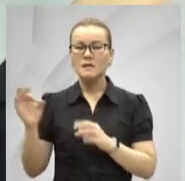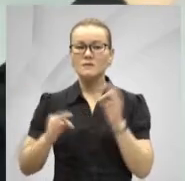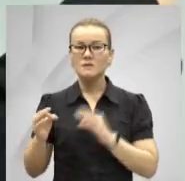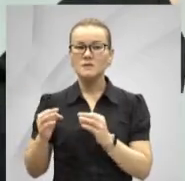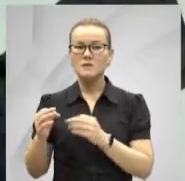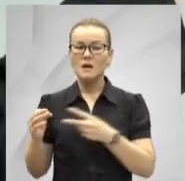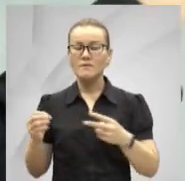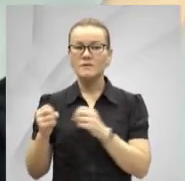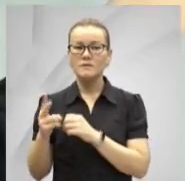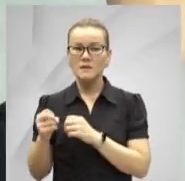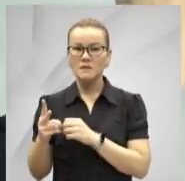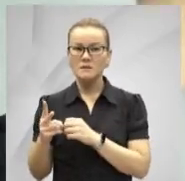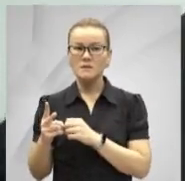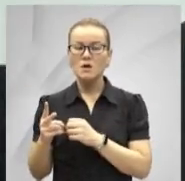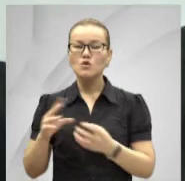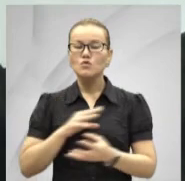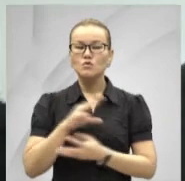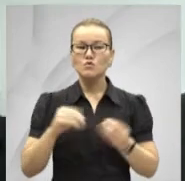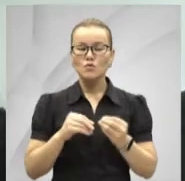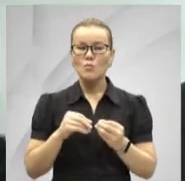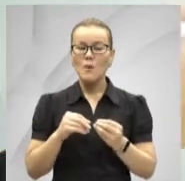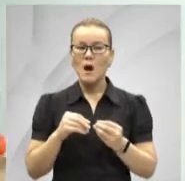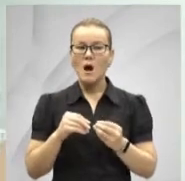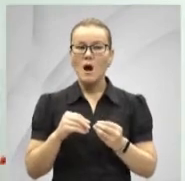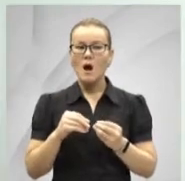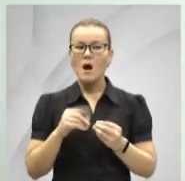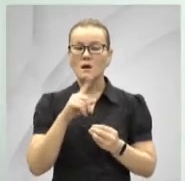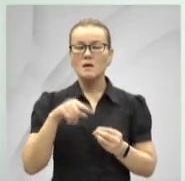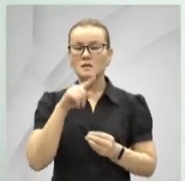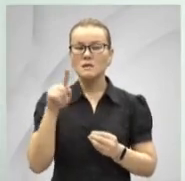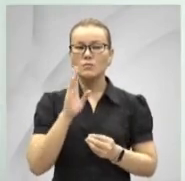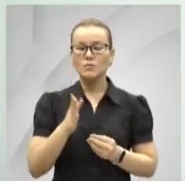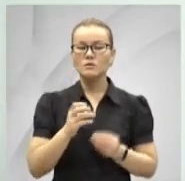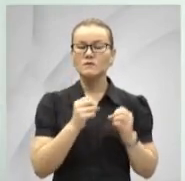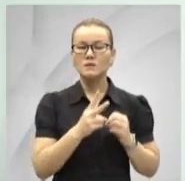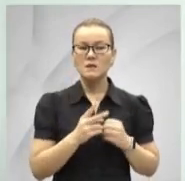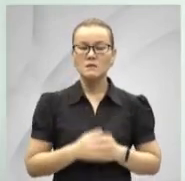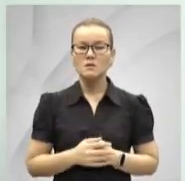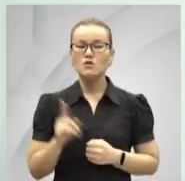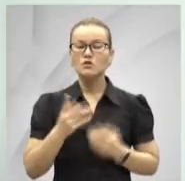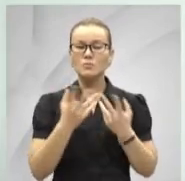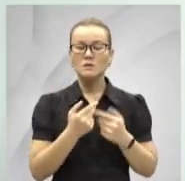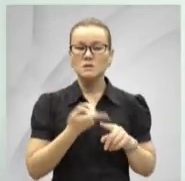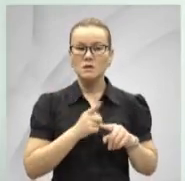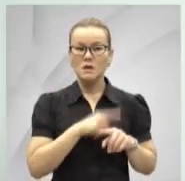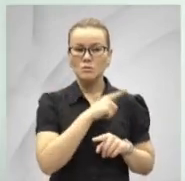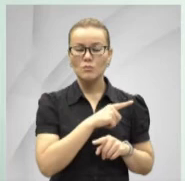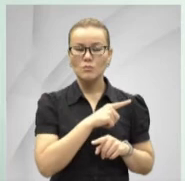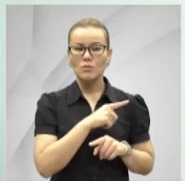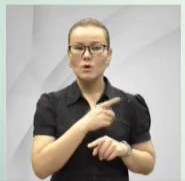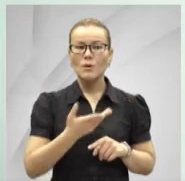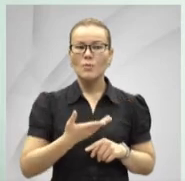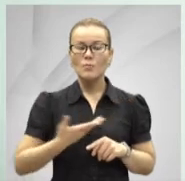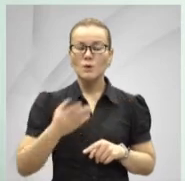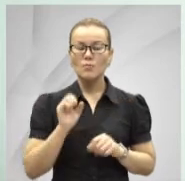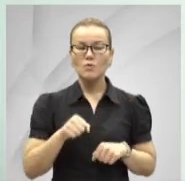то сумма корней будет равна 12. Чтобы решить данную систему, мы можем угадать два